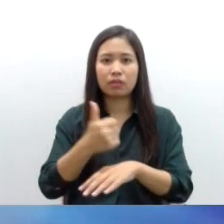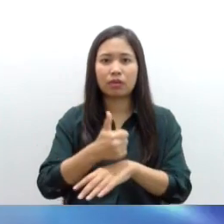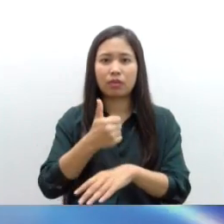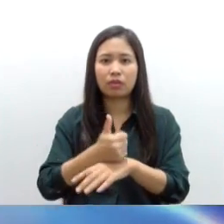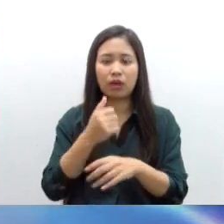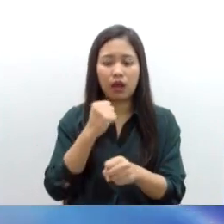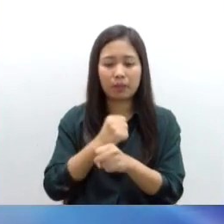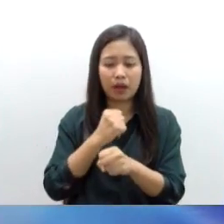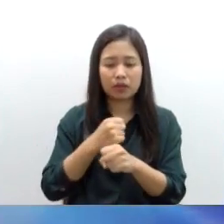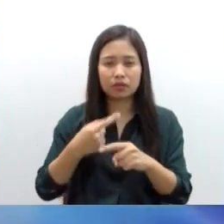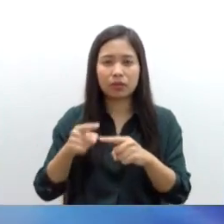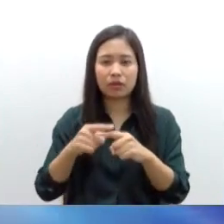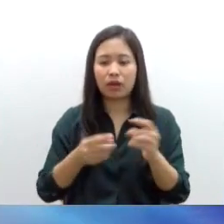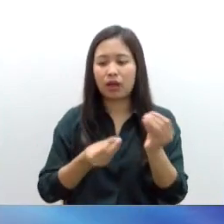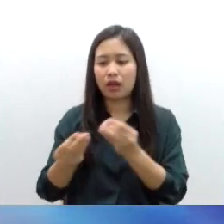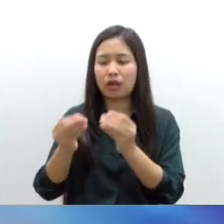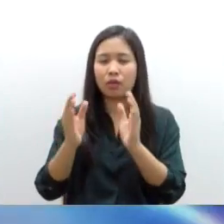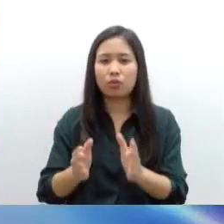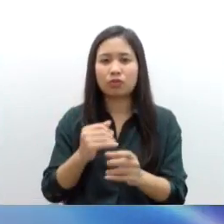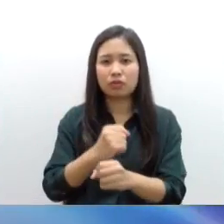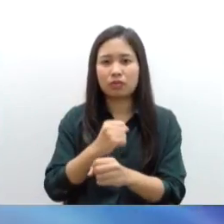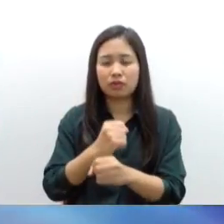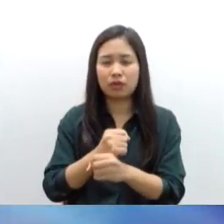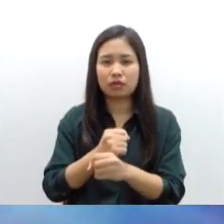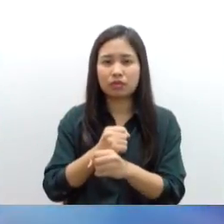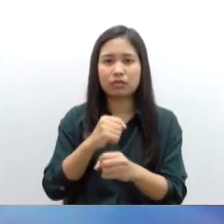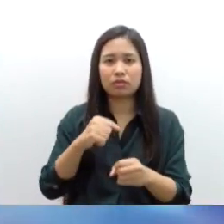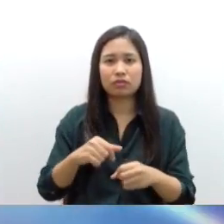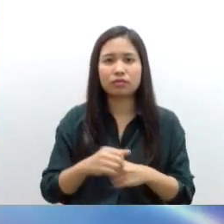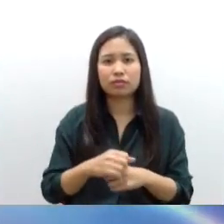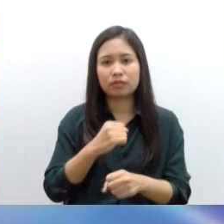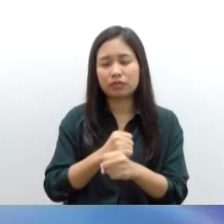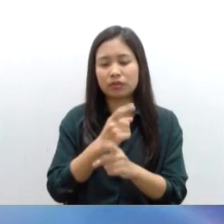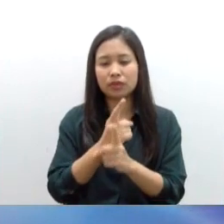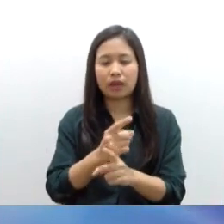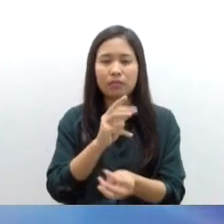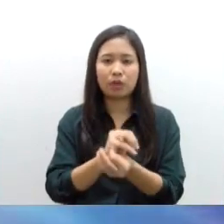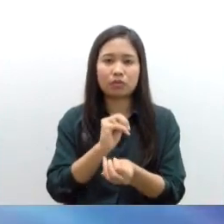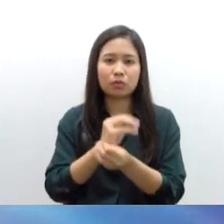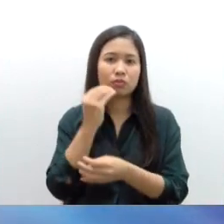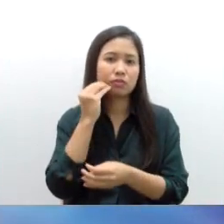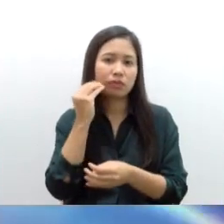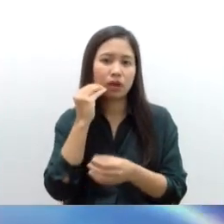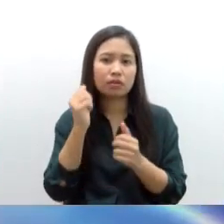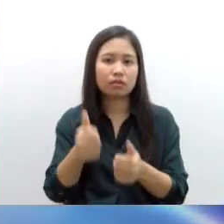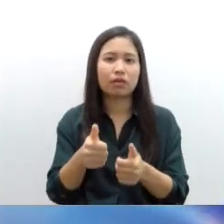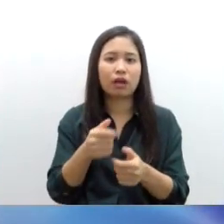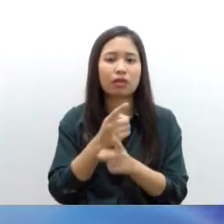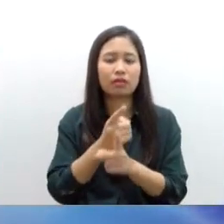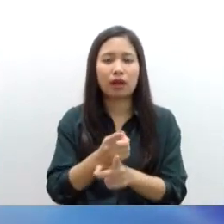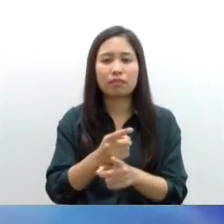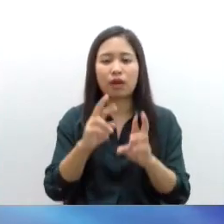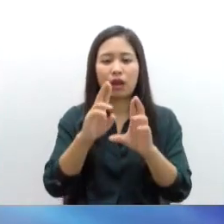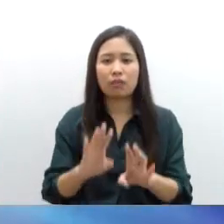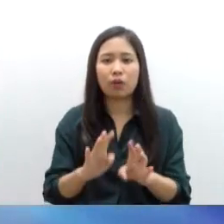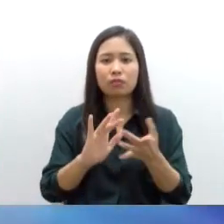หมายงานให้บุคลากรในสังกัดปฏิบัติงานที่บ้านตามความเหมาะสมและส่งเสริมให้ใช้ระบบอินเทอร์เน็ต